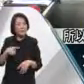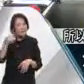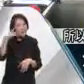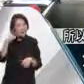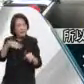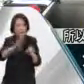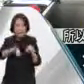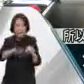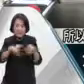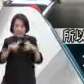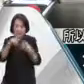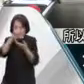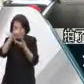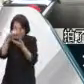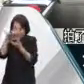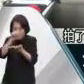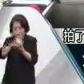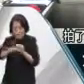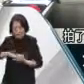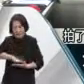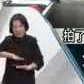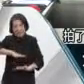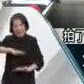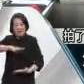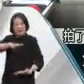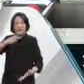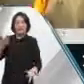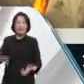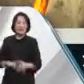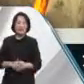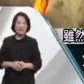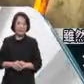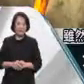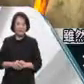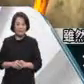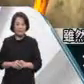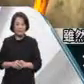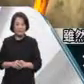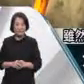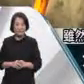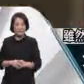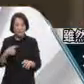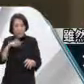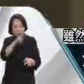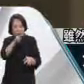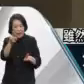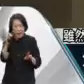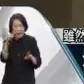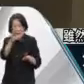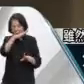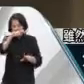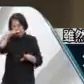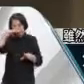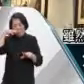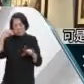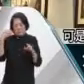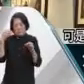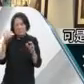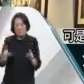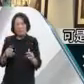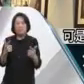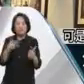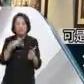安尼先吸看啦，吸袂引起印度，引起印度。 虽然没有说很多华丽的东西，可是会